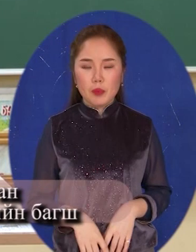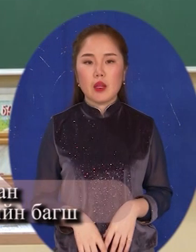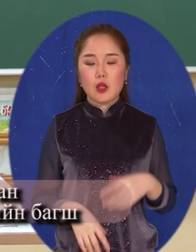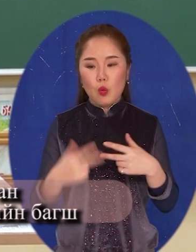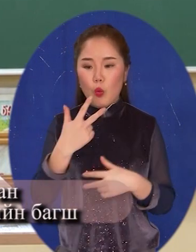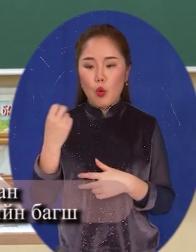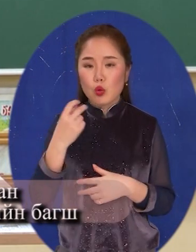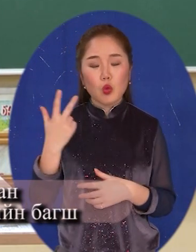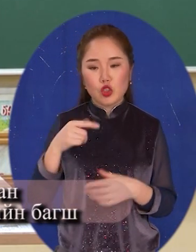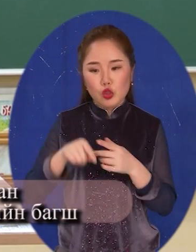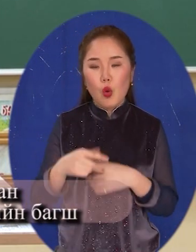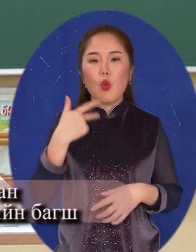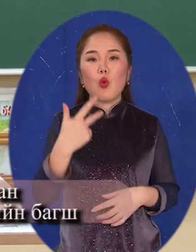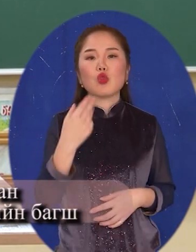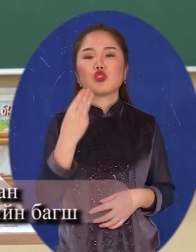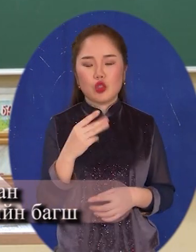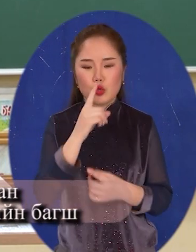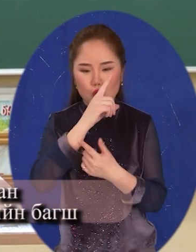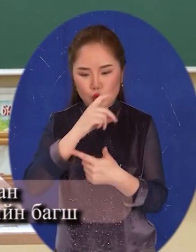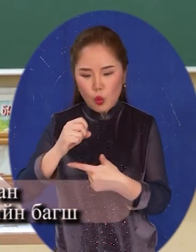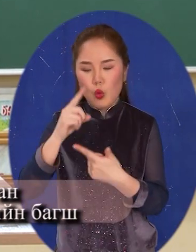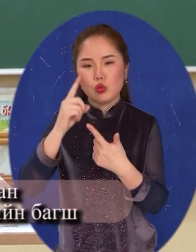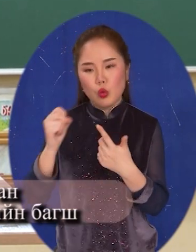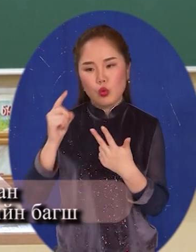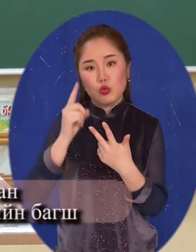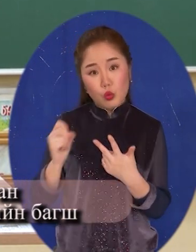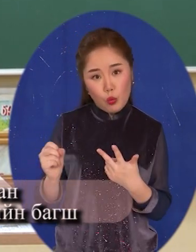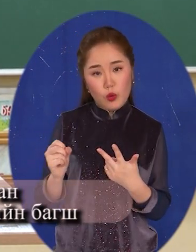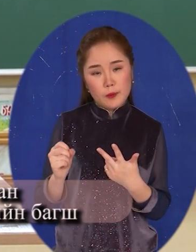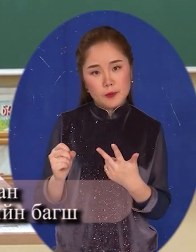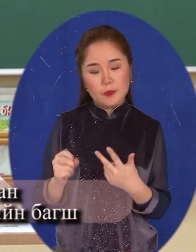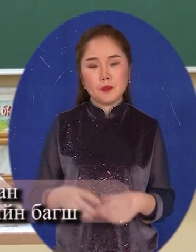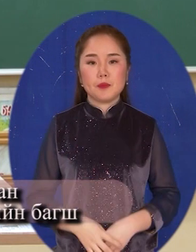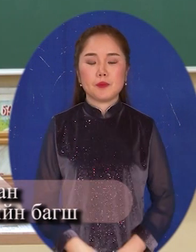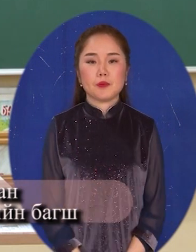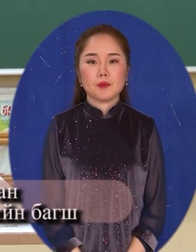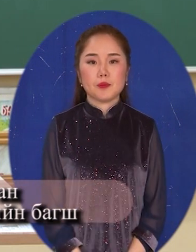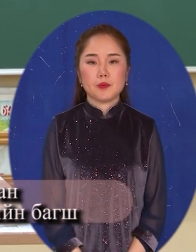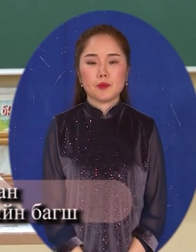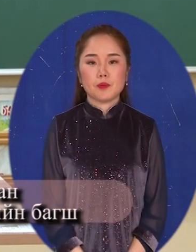жүздік бар. 300-мізде 3 тана жүздік бар.